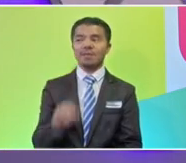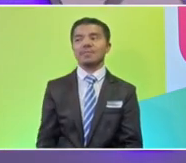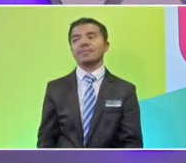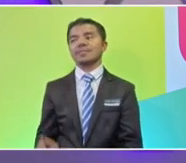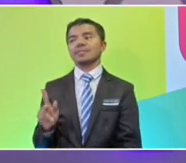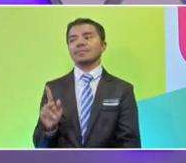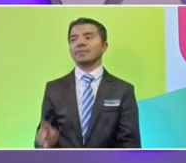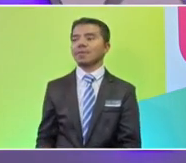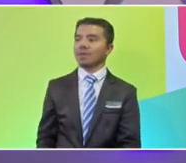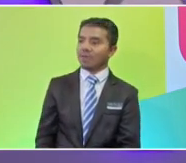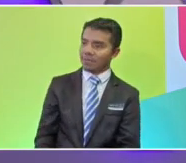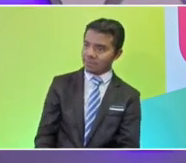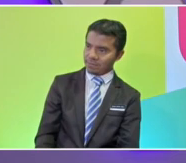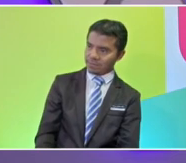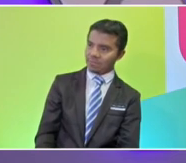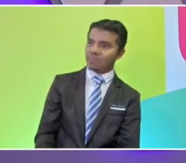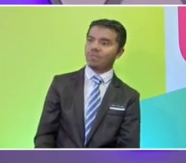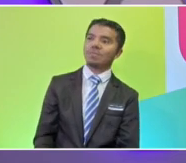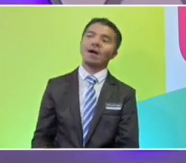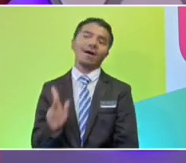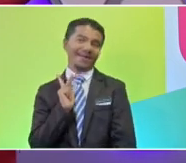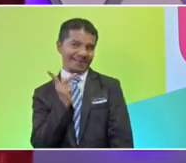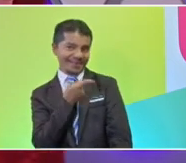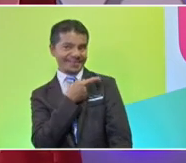hewan-hewan hai hewan-hewan tumbuh-tumbuhan